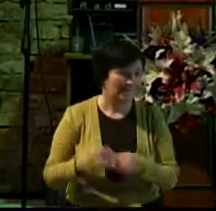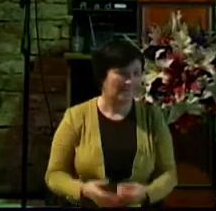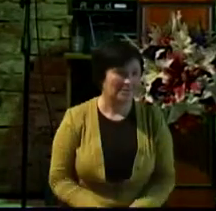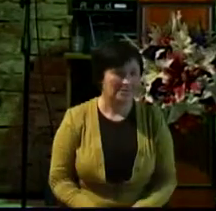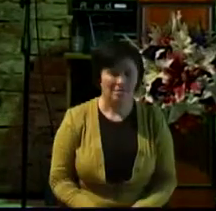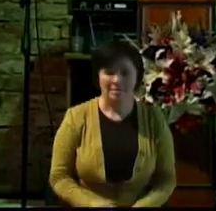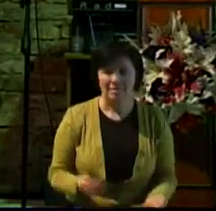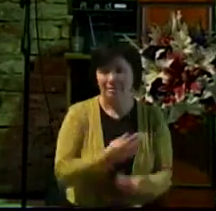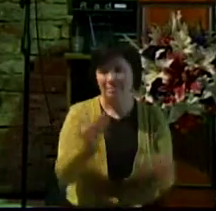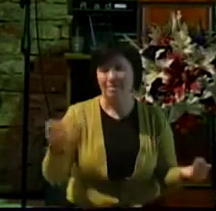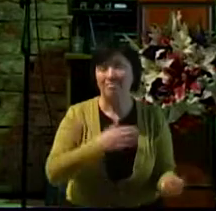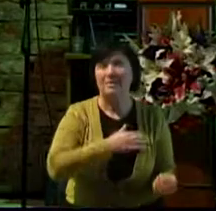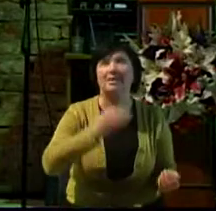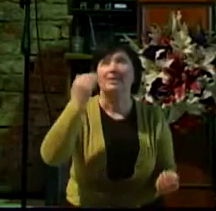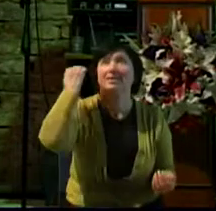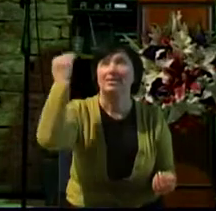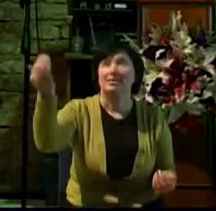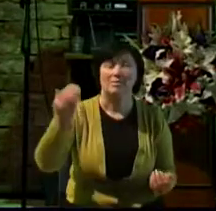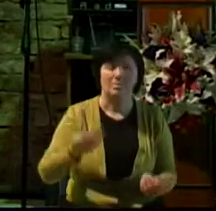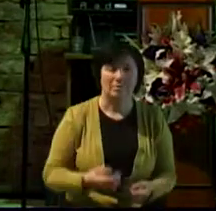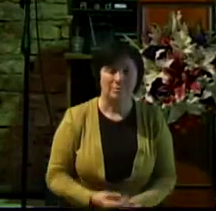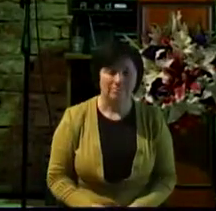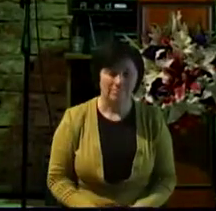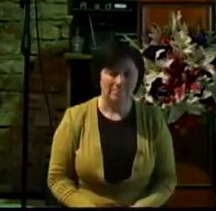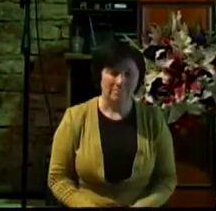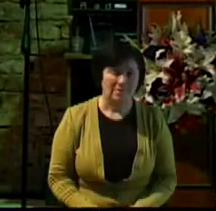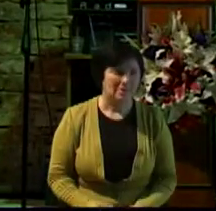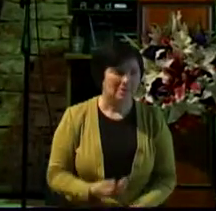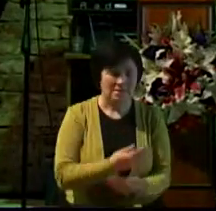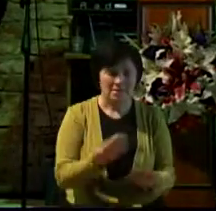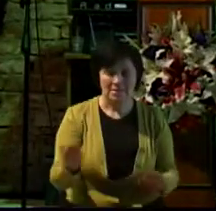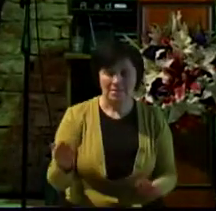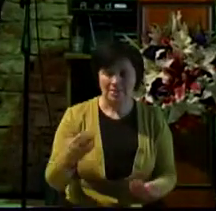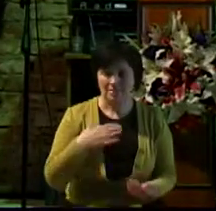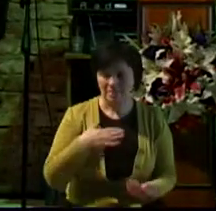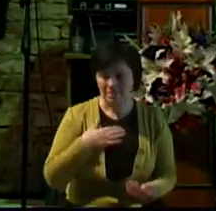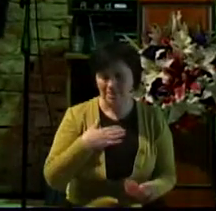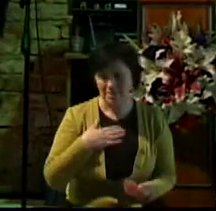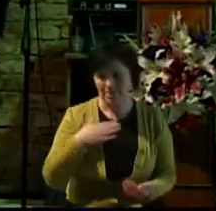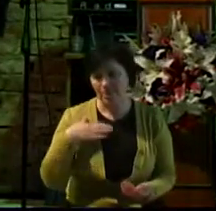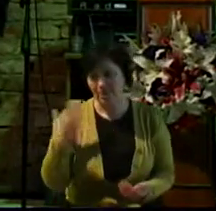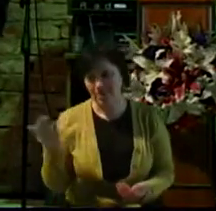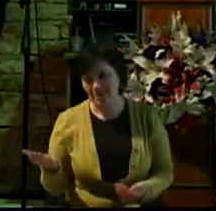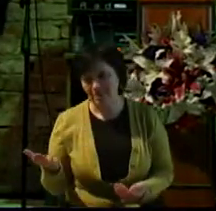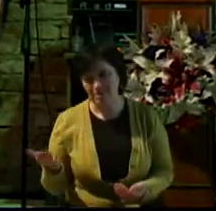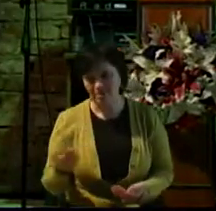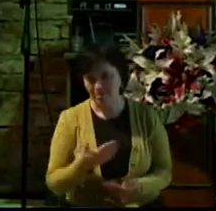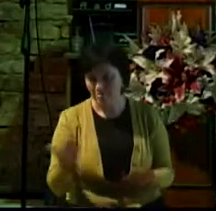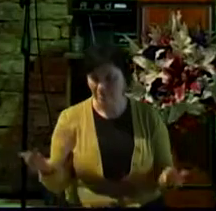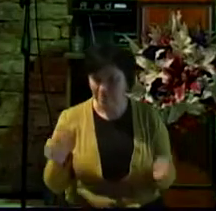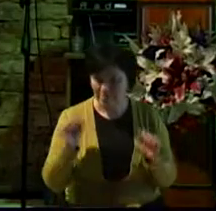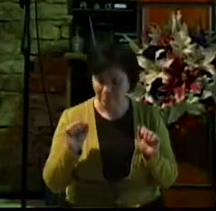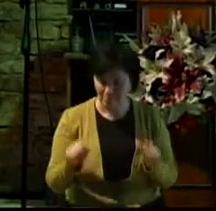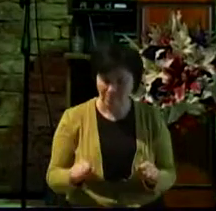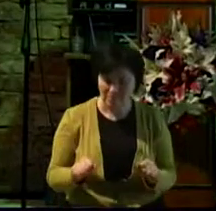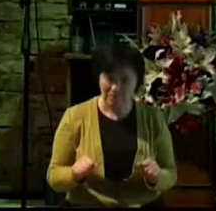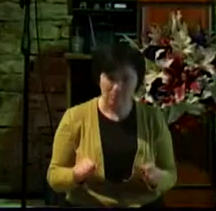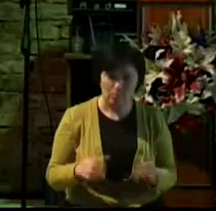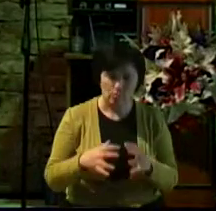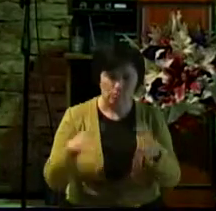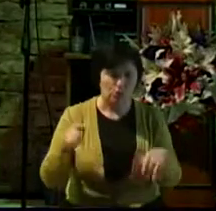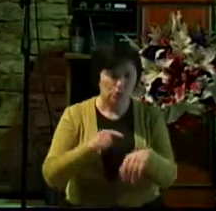не смогут в чем-то обвинить Бога, что Он обманывал нас или поступал несправедливо или неправильно с